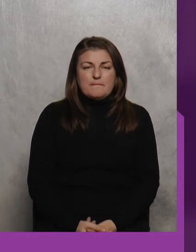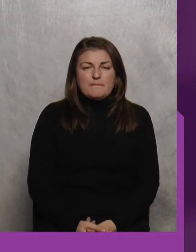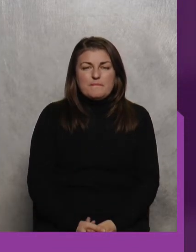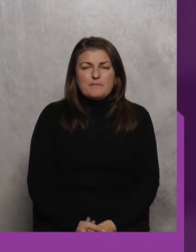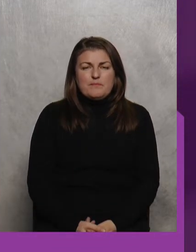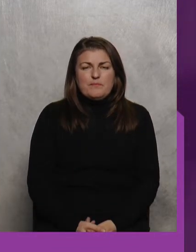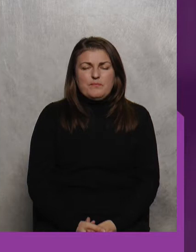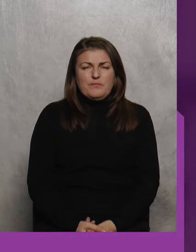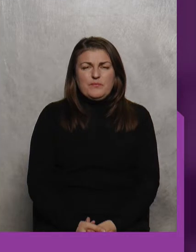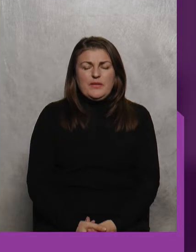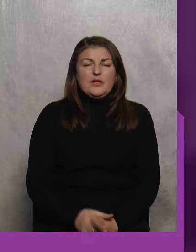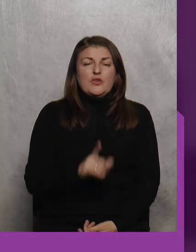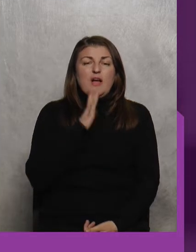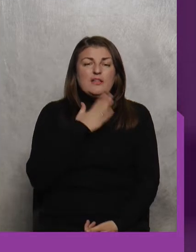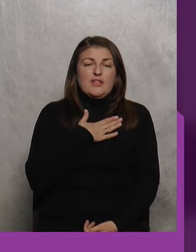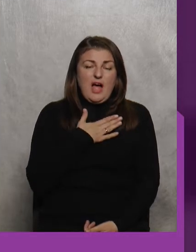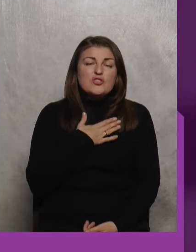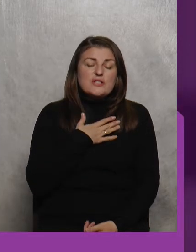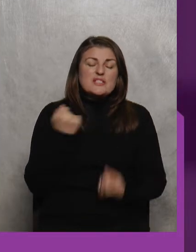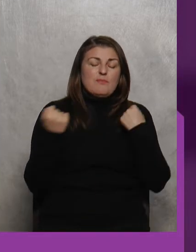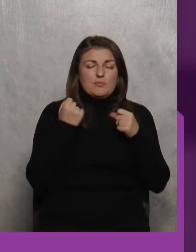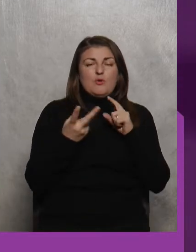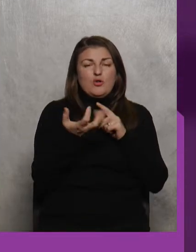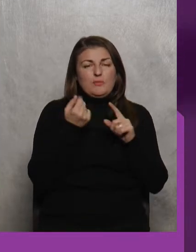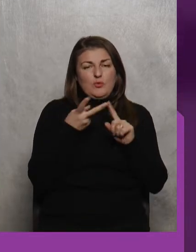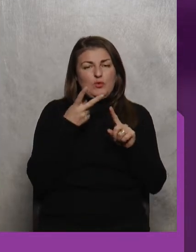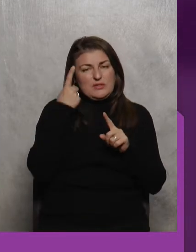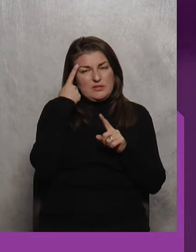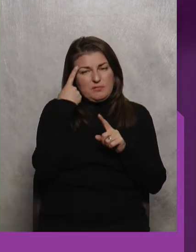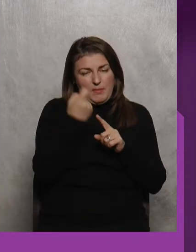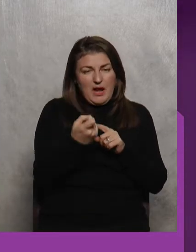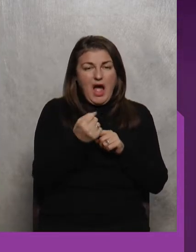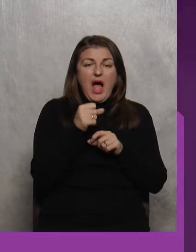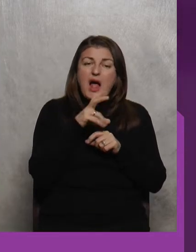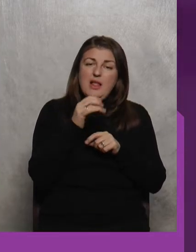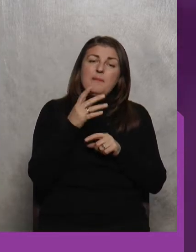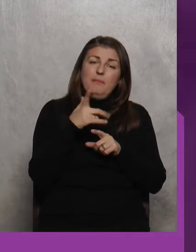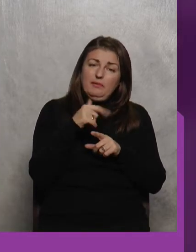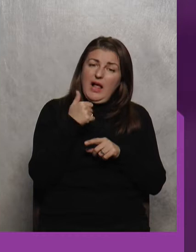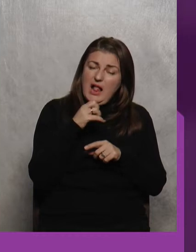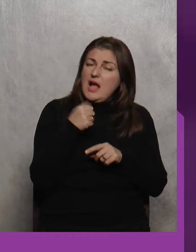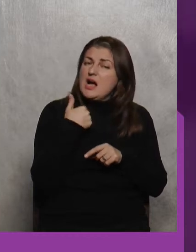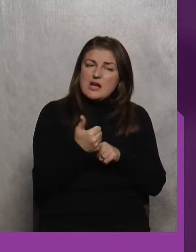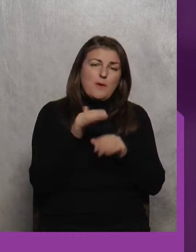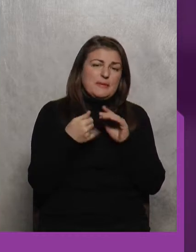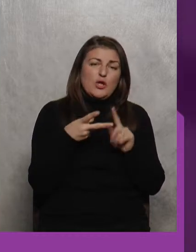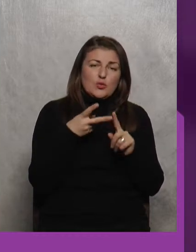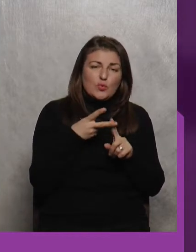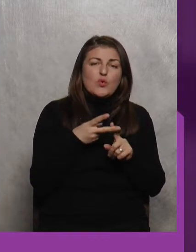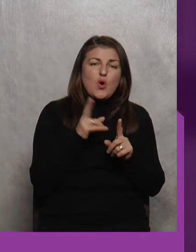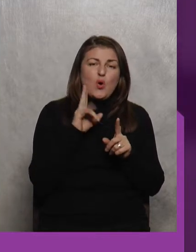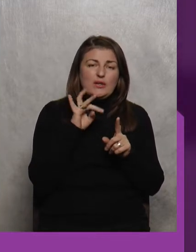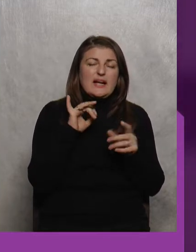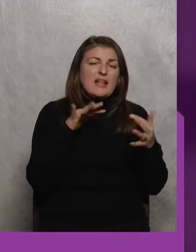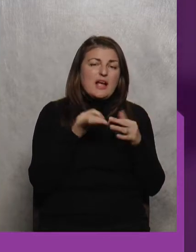Що наш спортсмен знову отримує друге попередження, і відповідно молдавський спортсмен. Але гарно. Гарно після другої